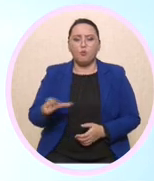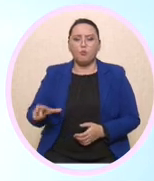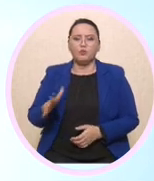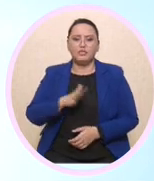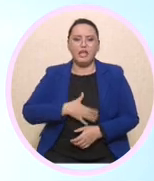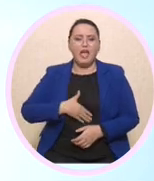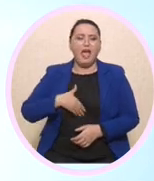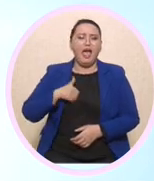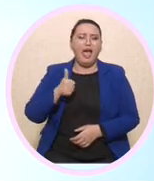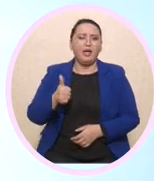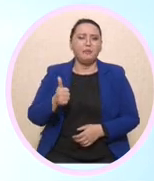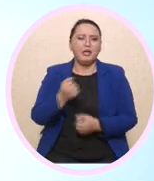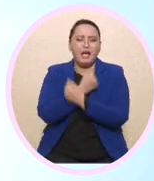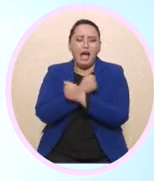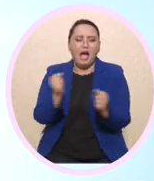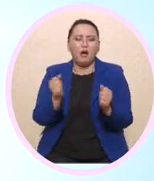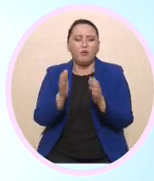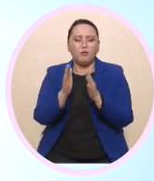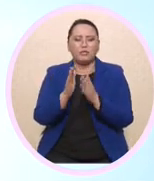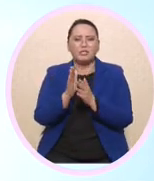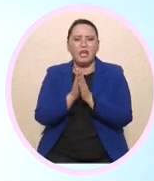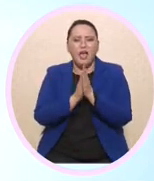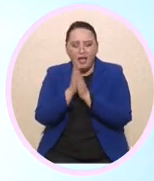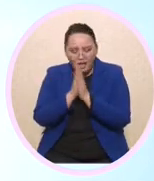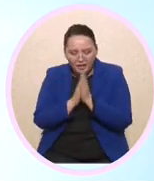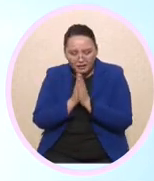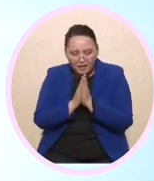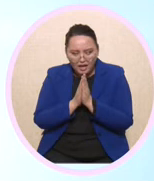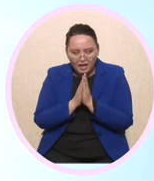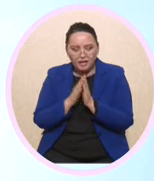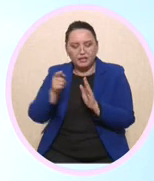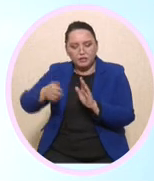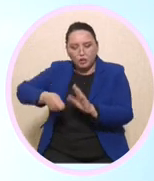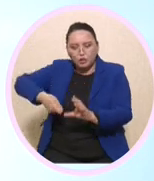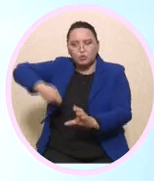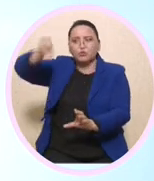амандаа буутнаа сүү цацсан өргөсөн.